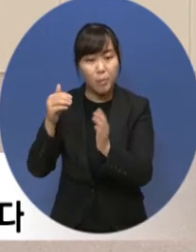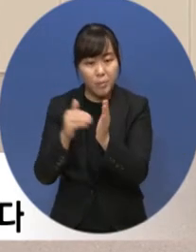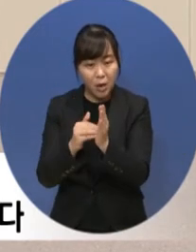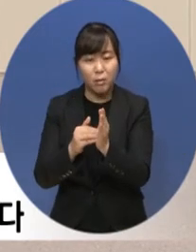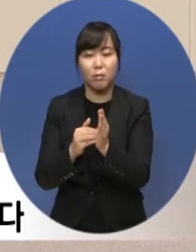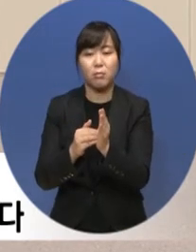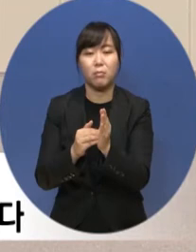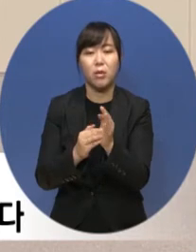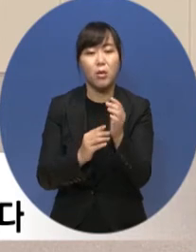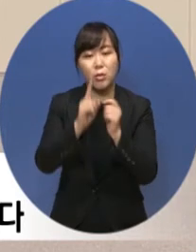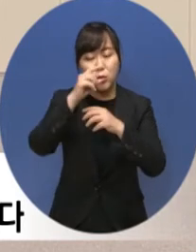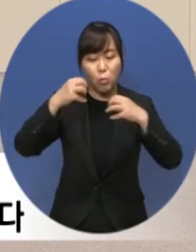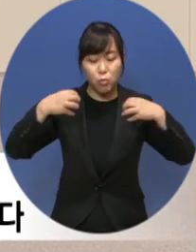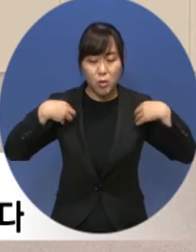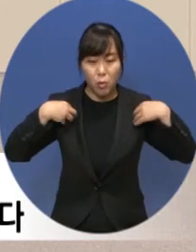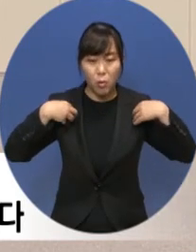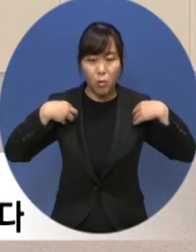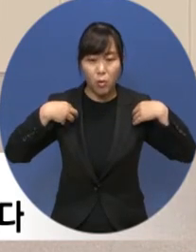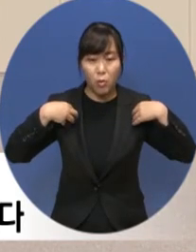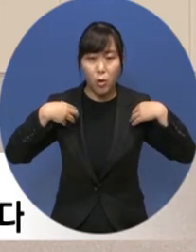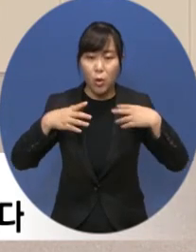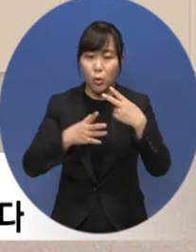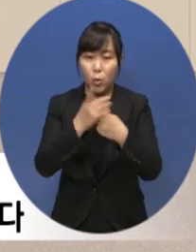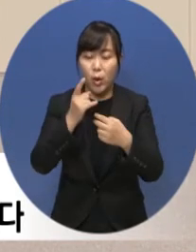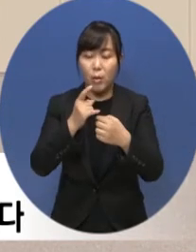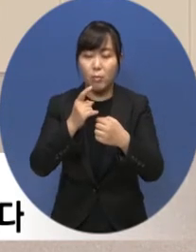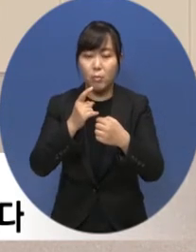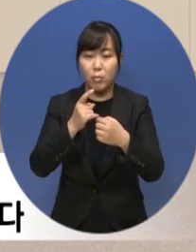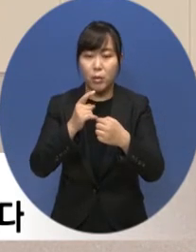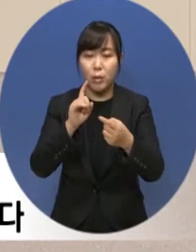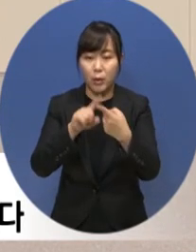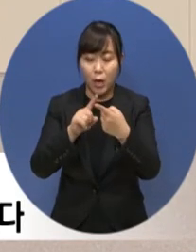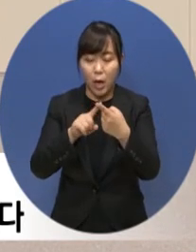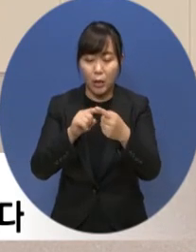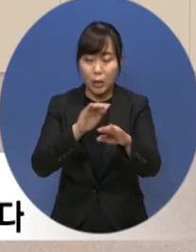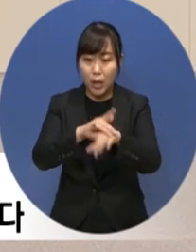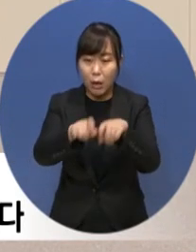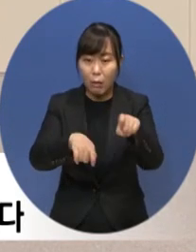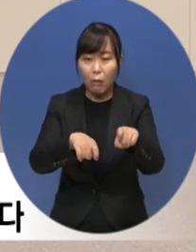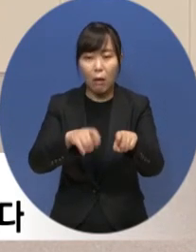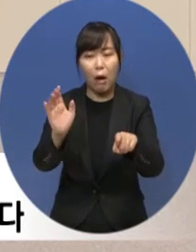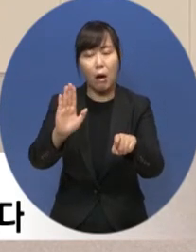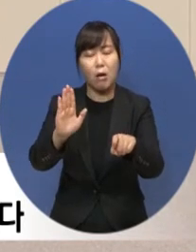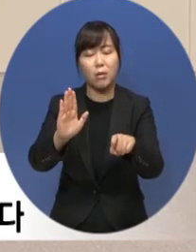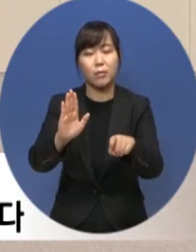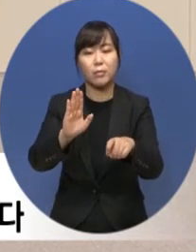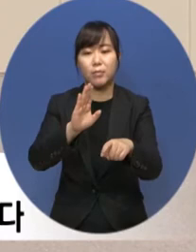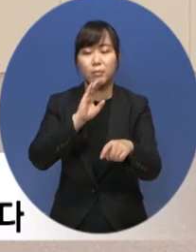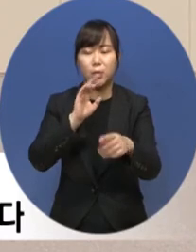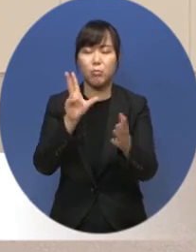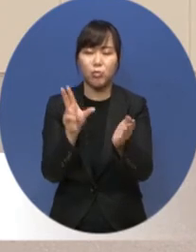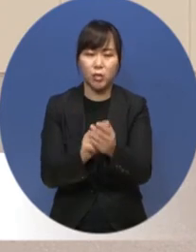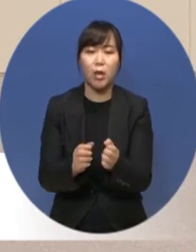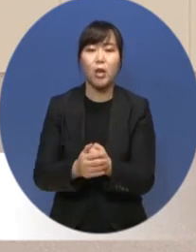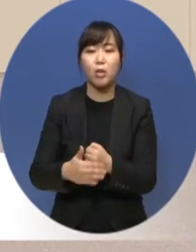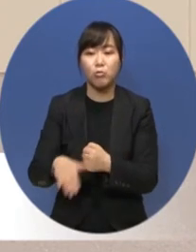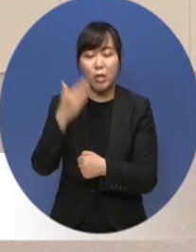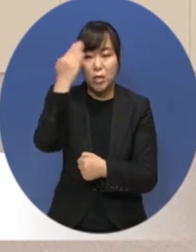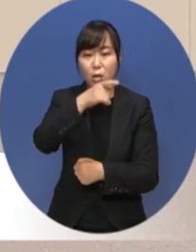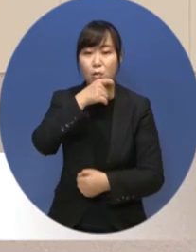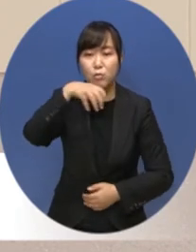정부에서 그 통합 이행을 하지 해주지 않고 있는 것이 문제입니다. 그래서 우리